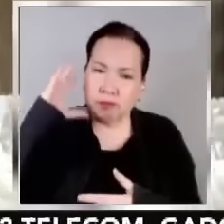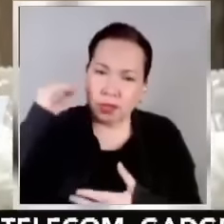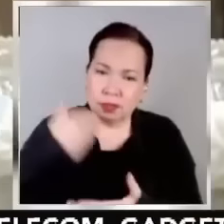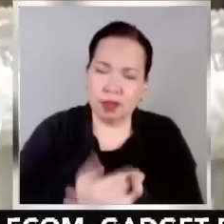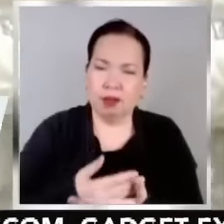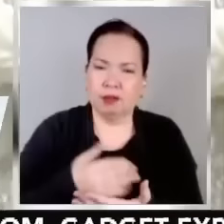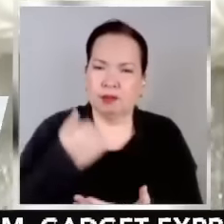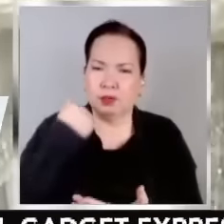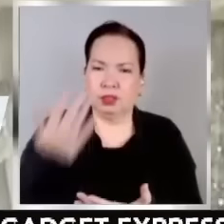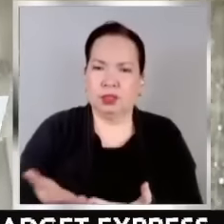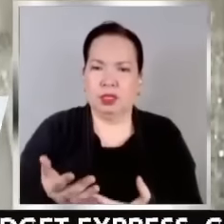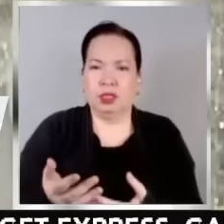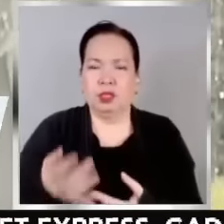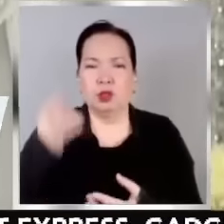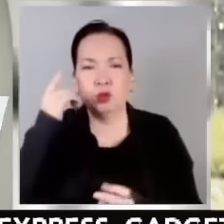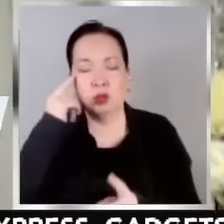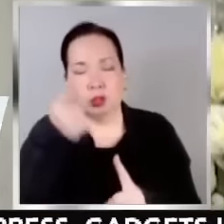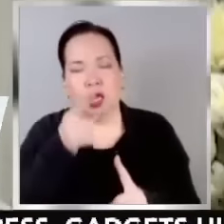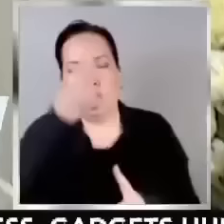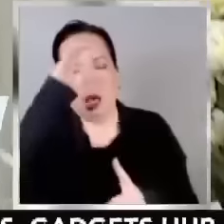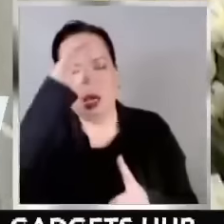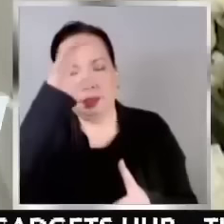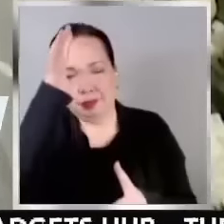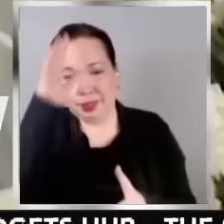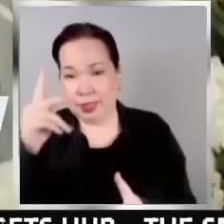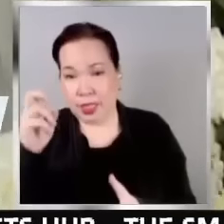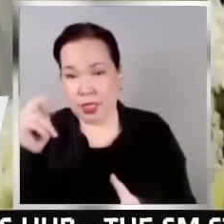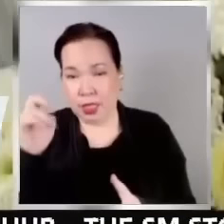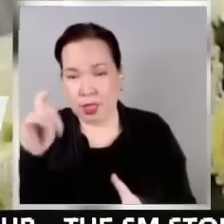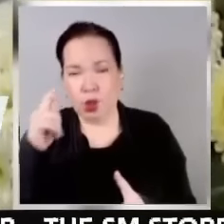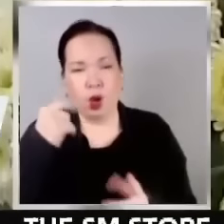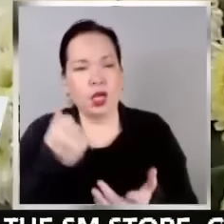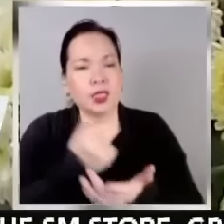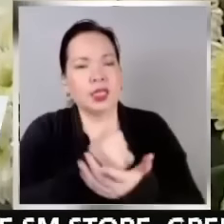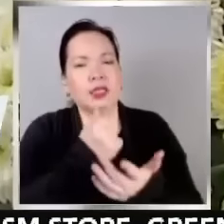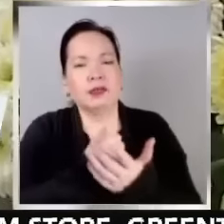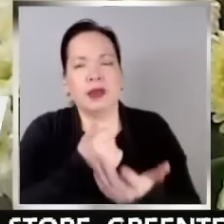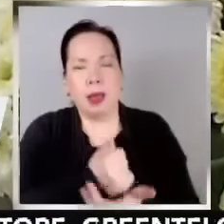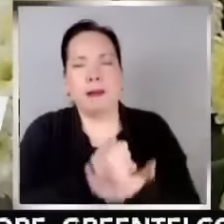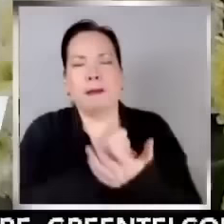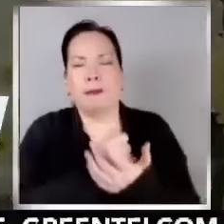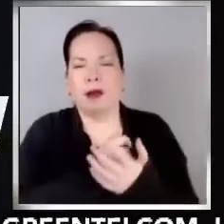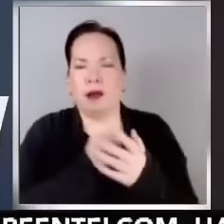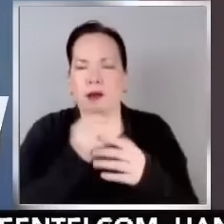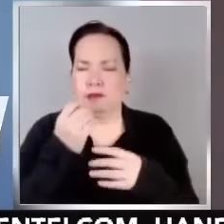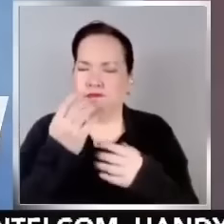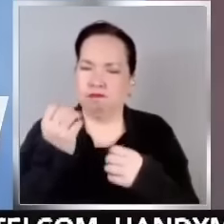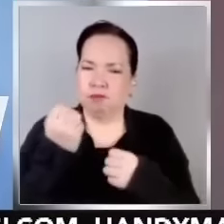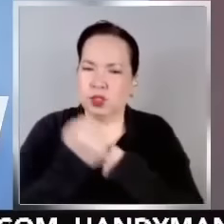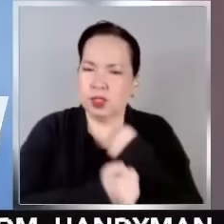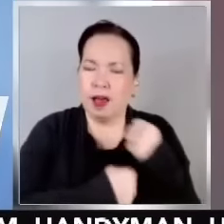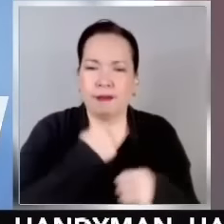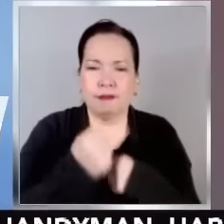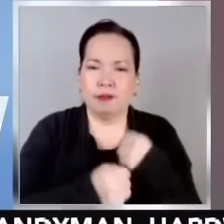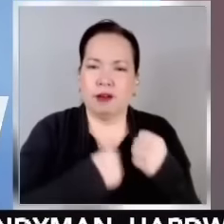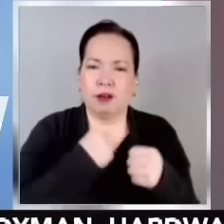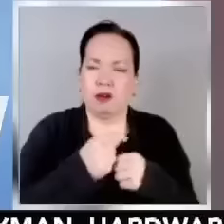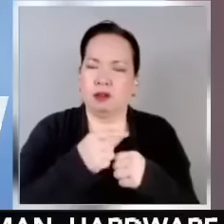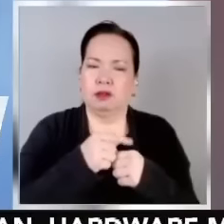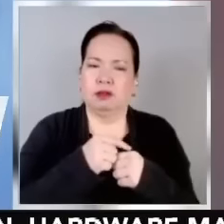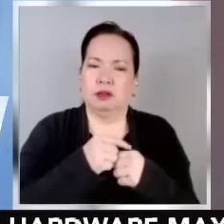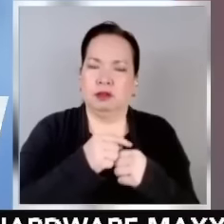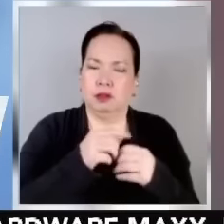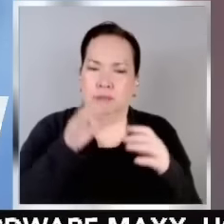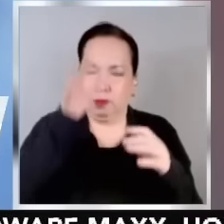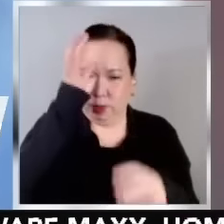na iahon sa hirap ang mga magulang tulad ng kanyang idolo at kababayang si Manny Pacquiao. Isang pangarap na bit-bit na